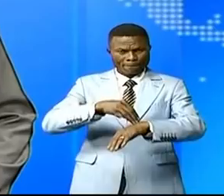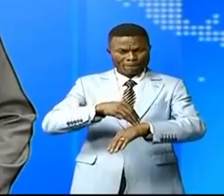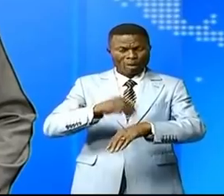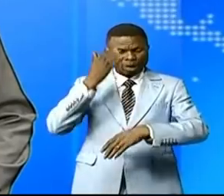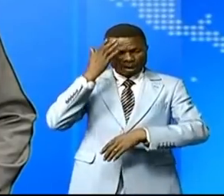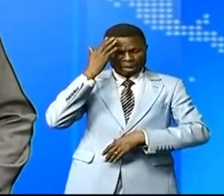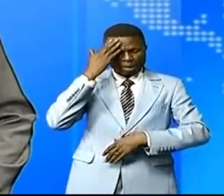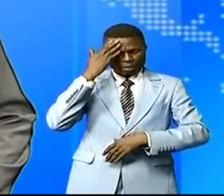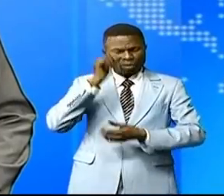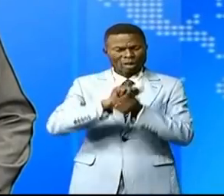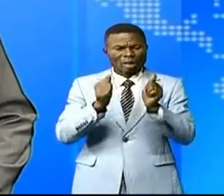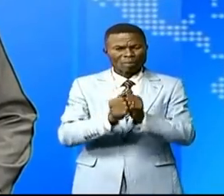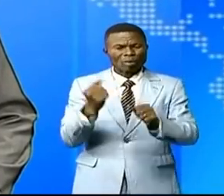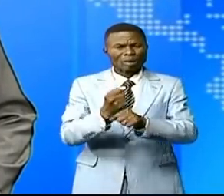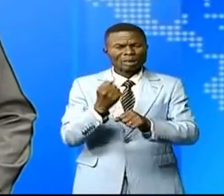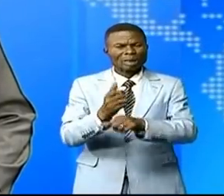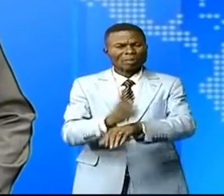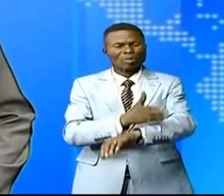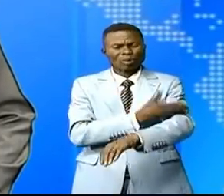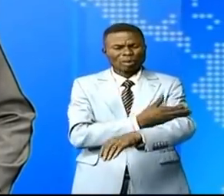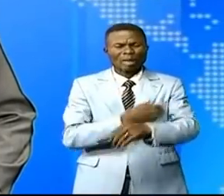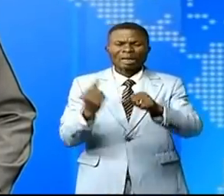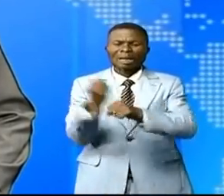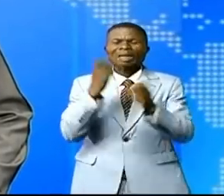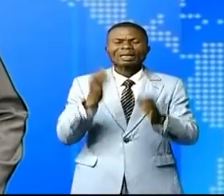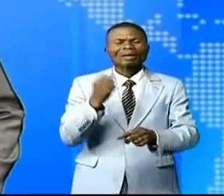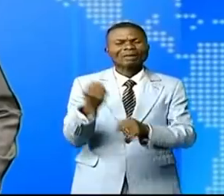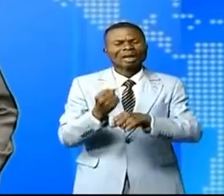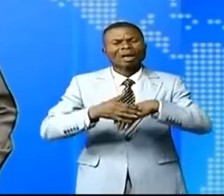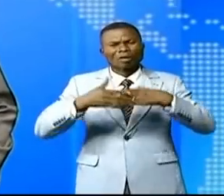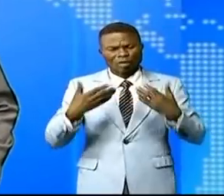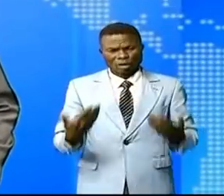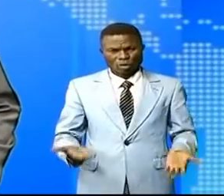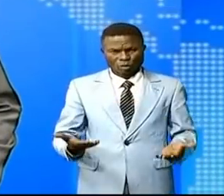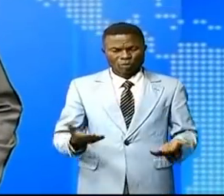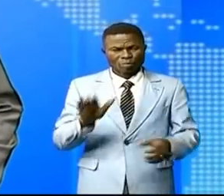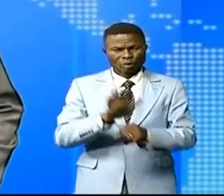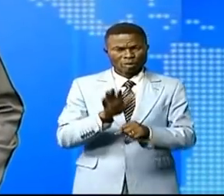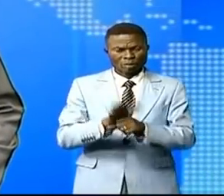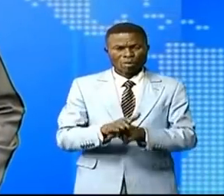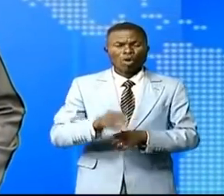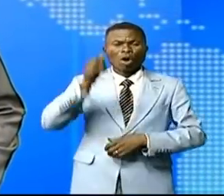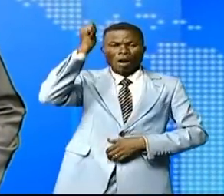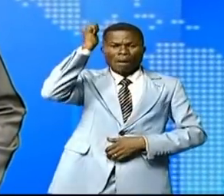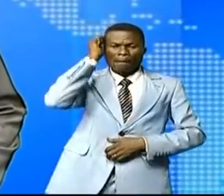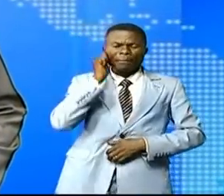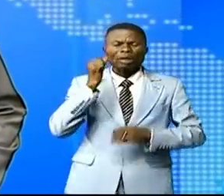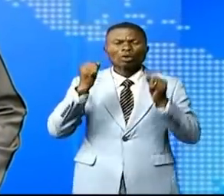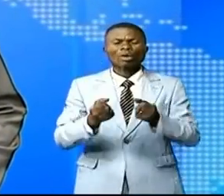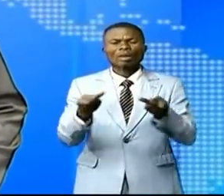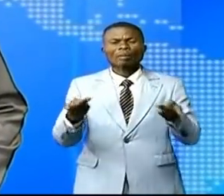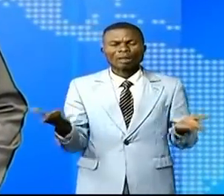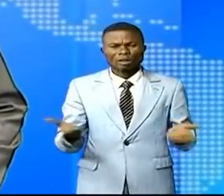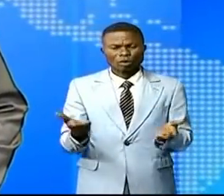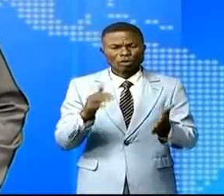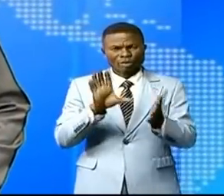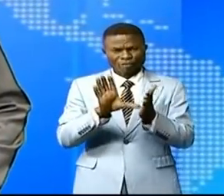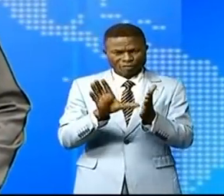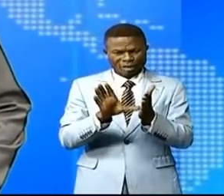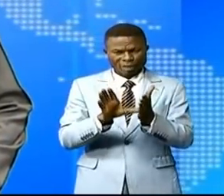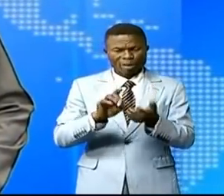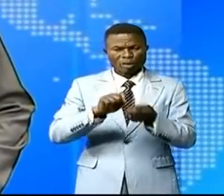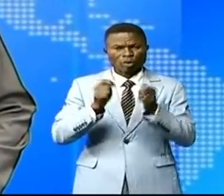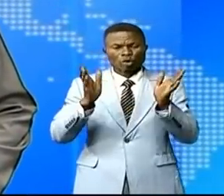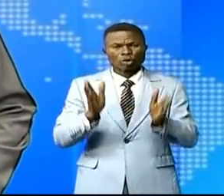compte dans les conditions dans lesquelles évoluent les différents ports et péages dans la ville de Matadi. Un reportage de